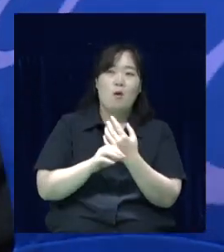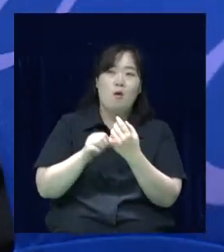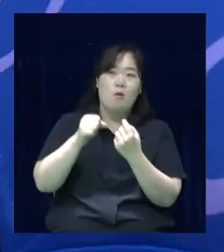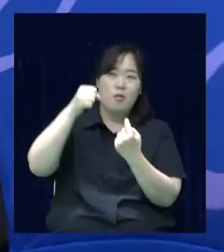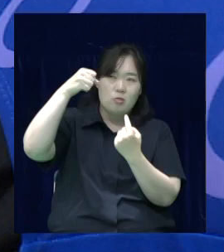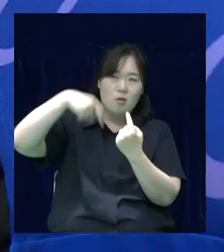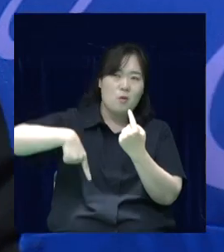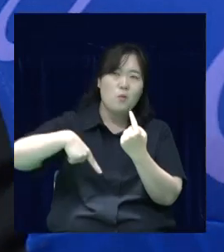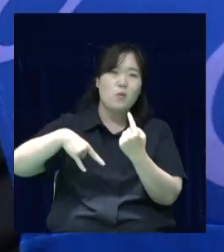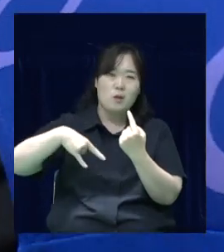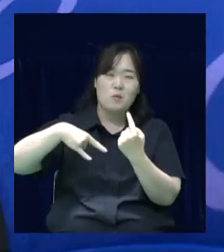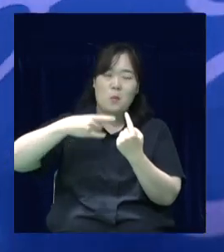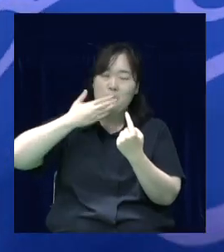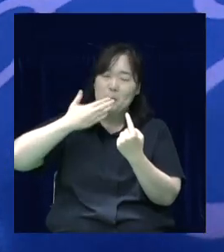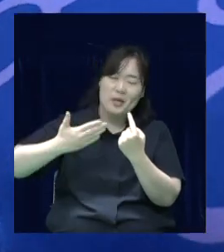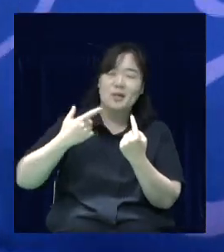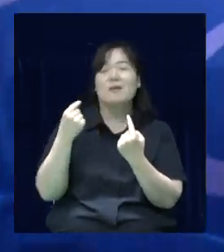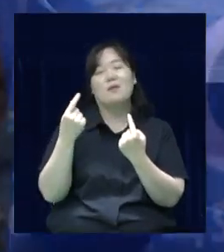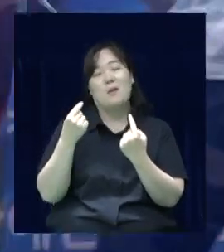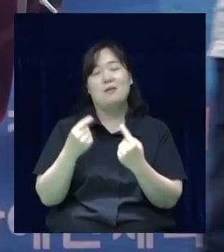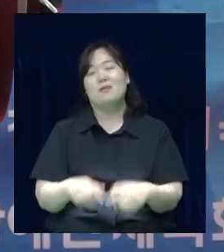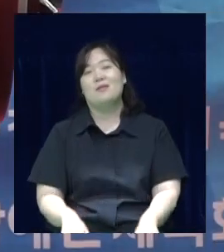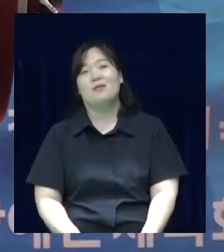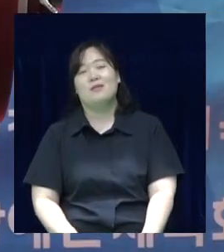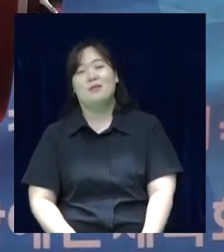충분히 생각을 해볼 수가 있겠습니다. 맞습니다.